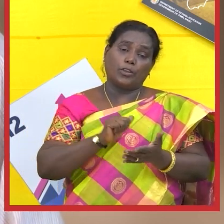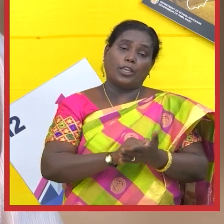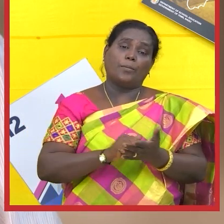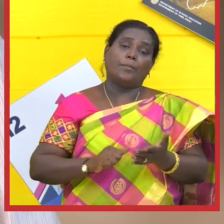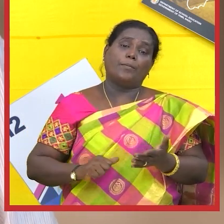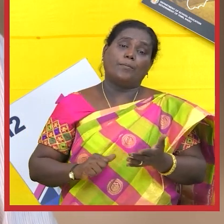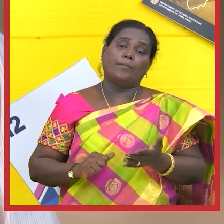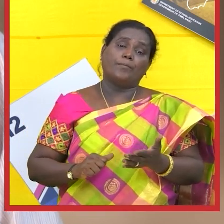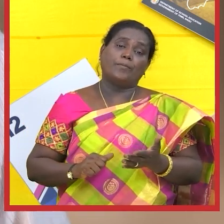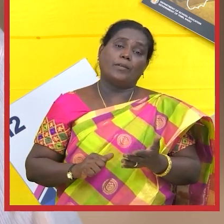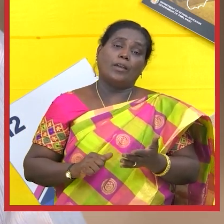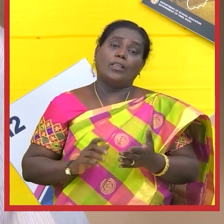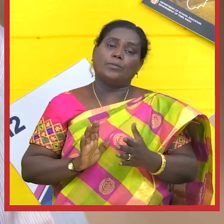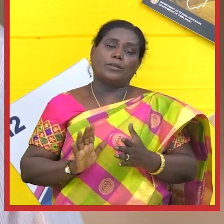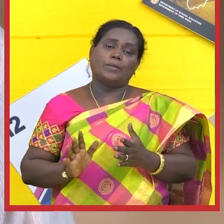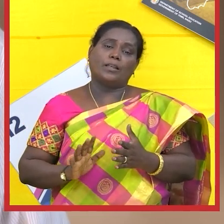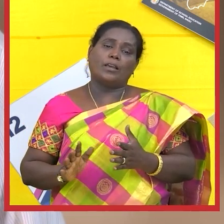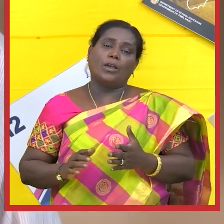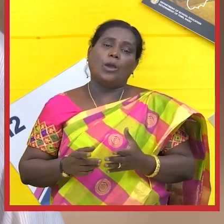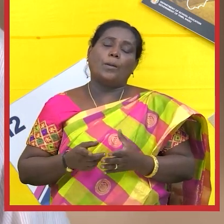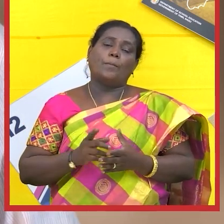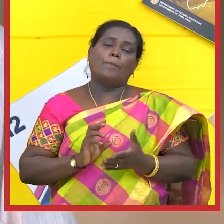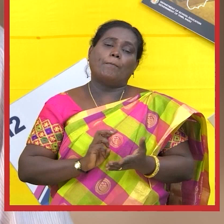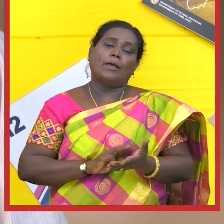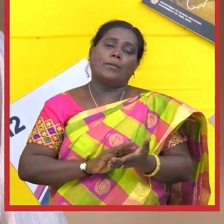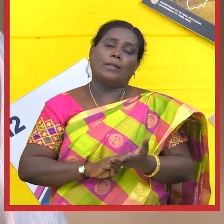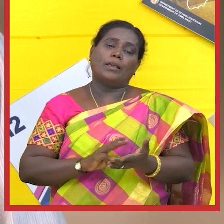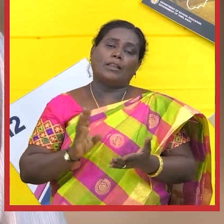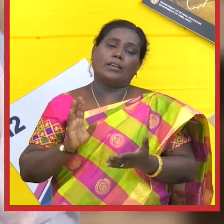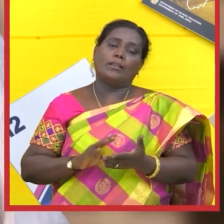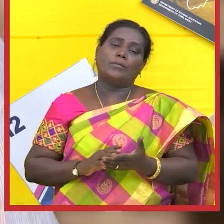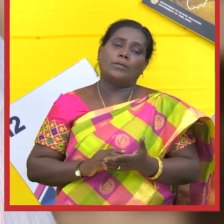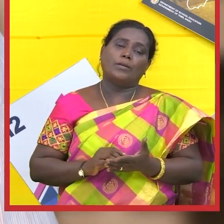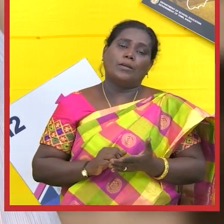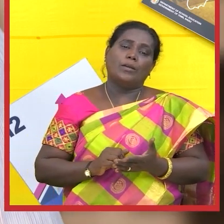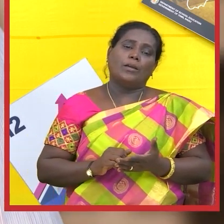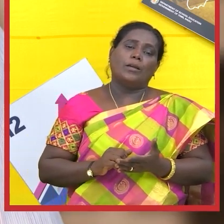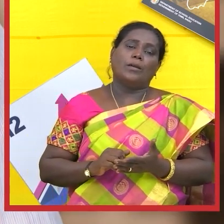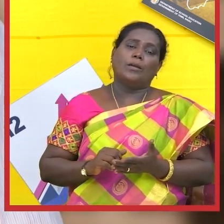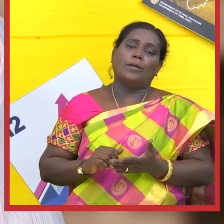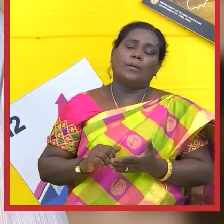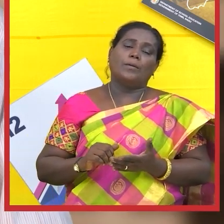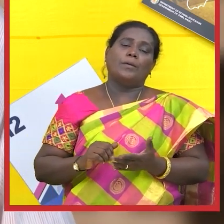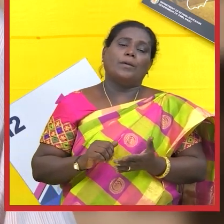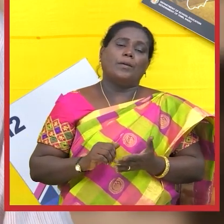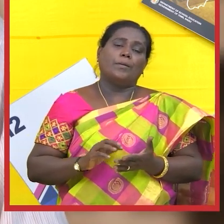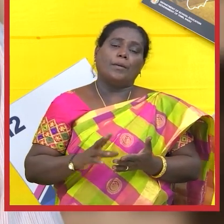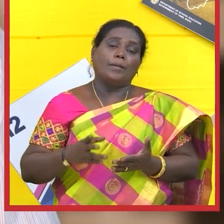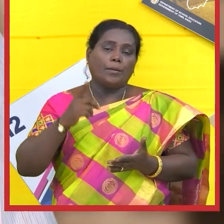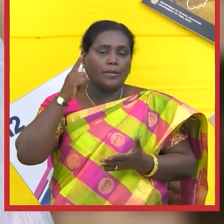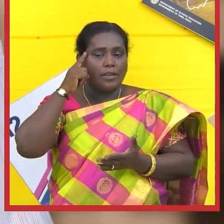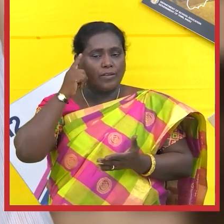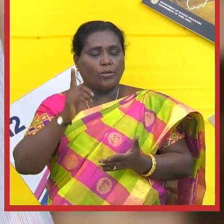சொல்லலாம். அது மட்டுமல்ல, மறைமலை அடிகள் நாம் நினைவில் கூற வேண்டும். அதேபோல் பரிதிமார் கலைஞர், இவரையும் நாம் நினைவில் கொள்வது மிக